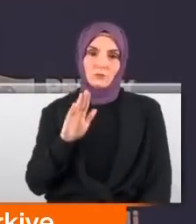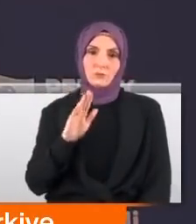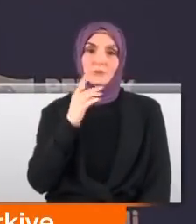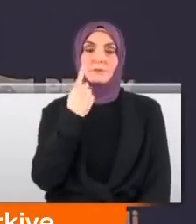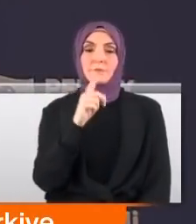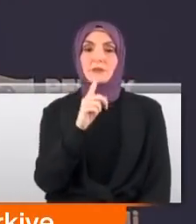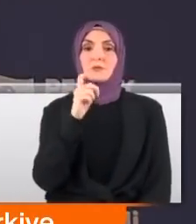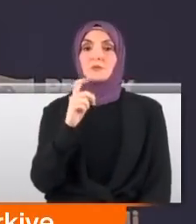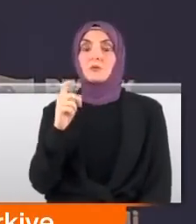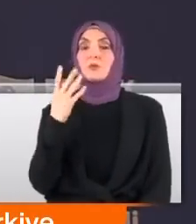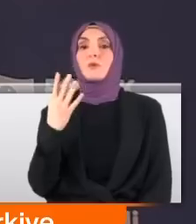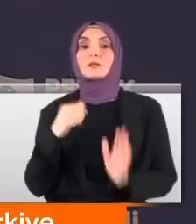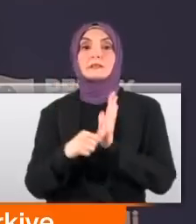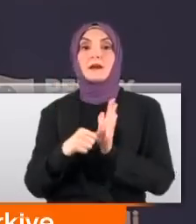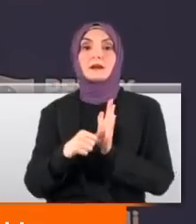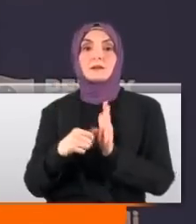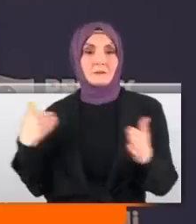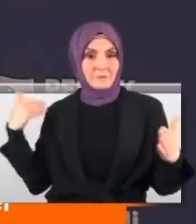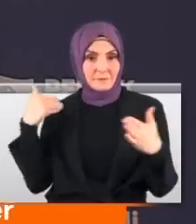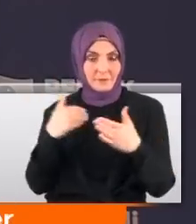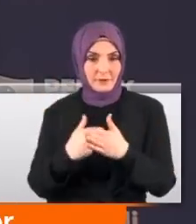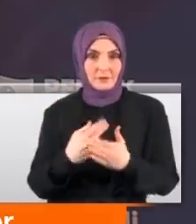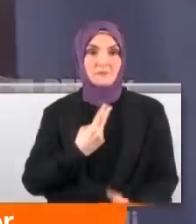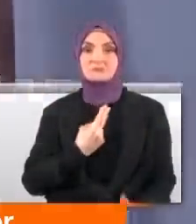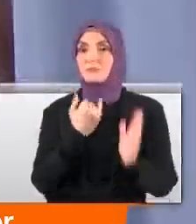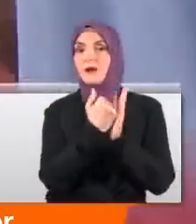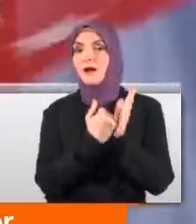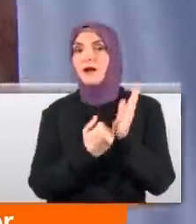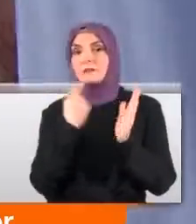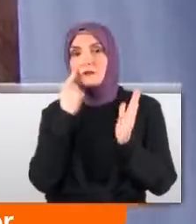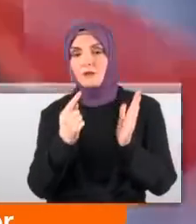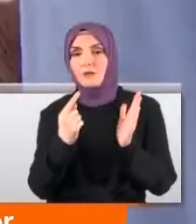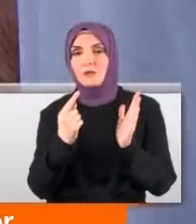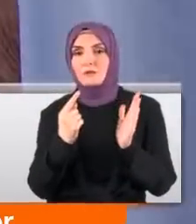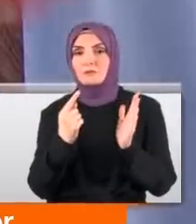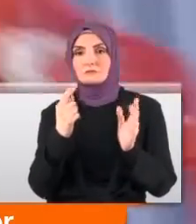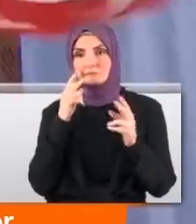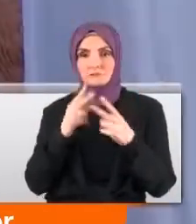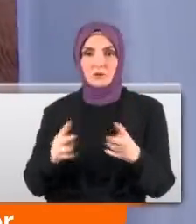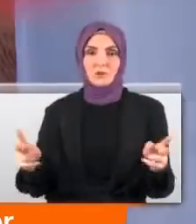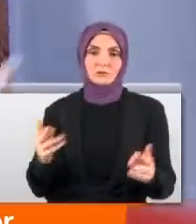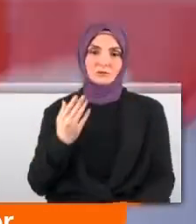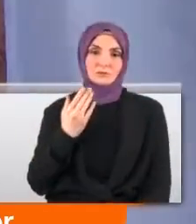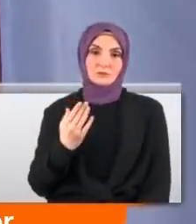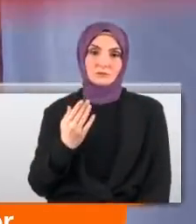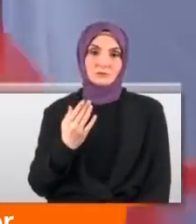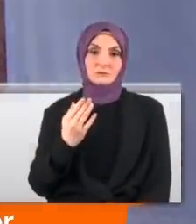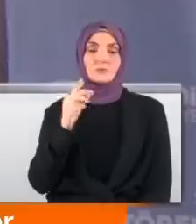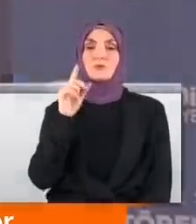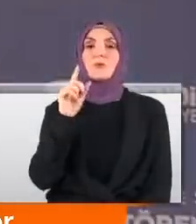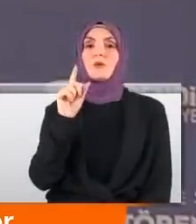1994 yılından bu yana karnemiz ortadadır. 11 tane büyükşehir belediyeniz